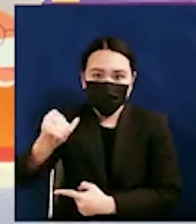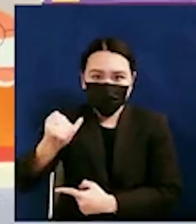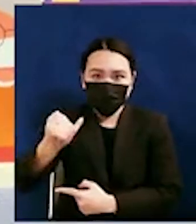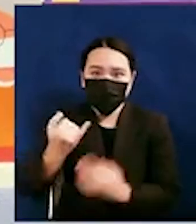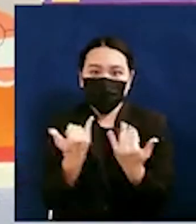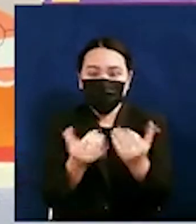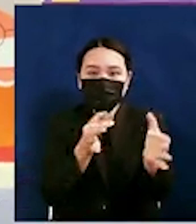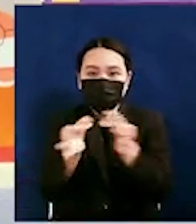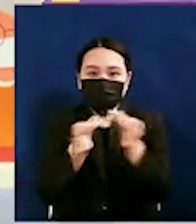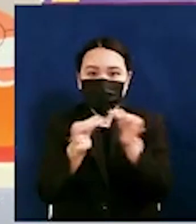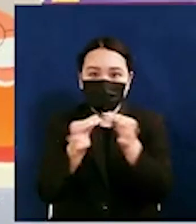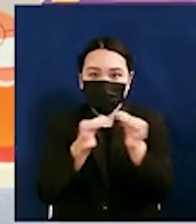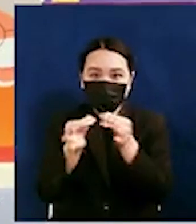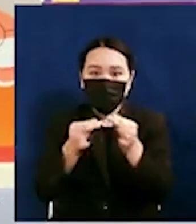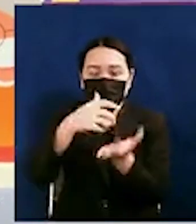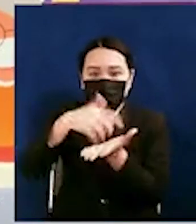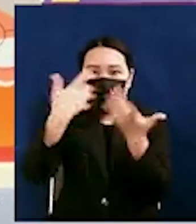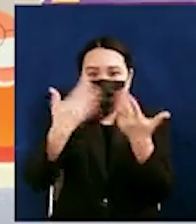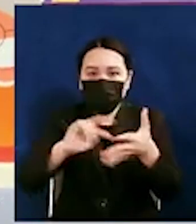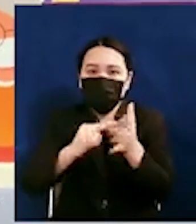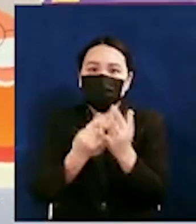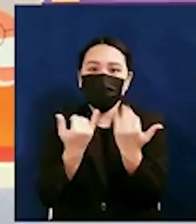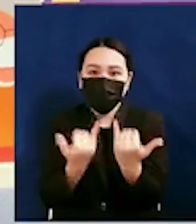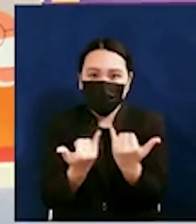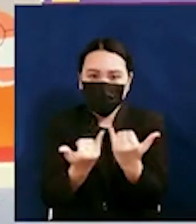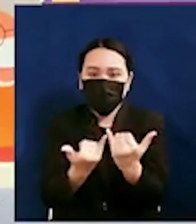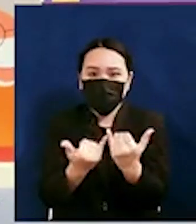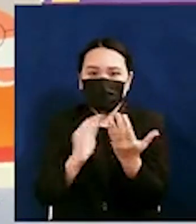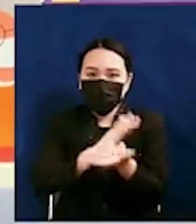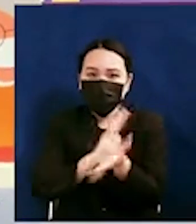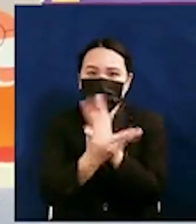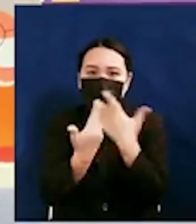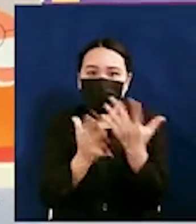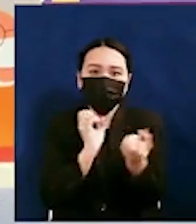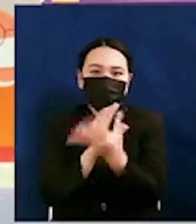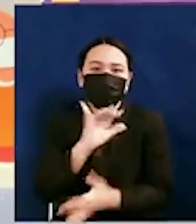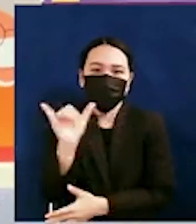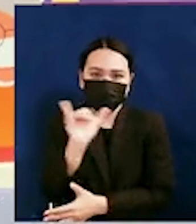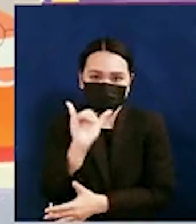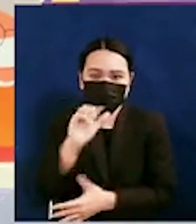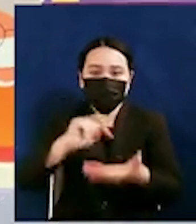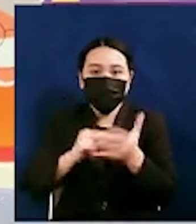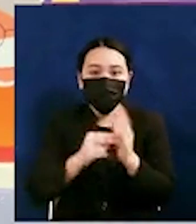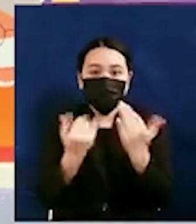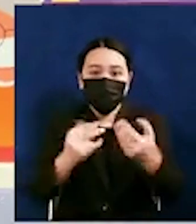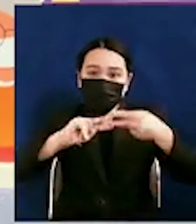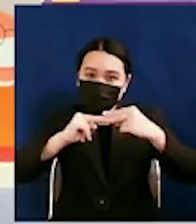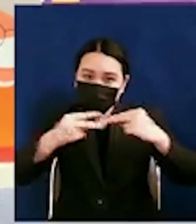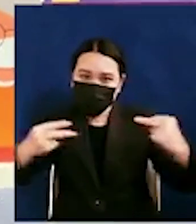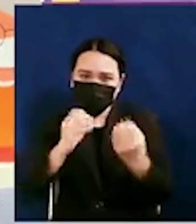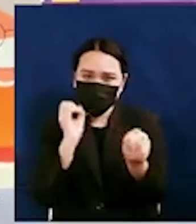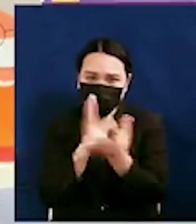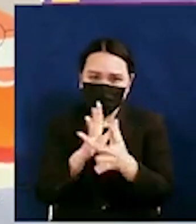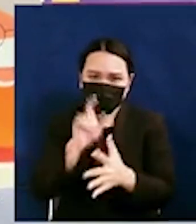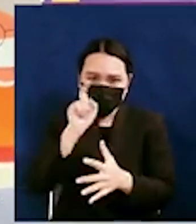ไม่ถือว่ายังไม่มีนัยสำคัญนะครับแต่ปีวัสโซก็ยังไม่ได้จัดให้เป็นสายพันธุ์ที่มีนัยสำคัญที่ต้องจับตา